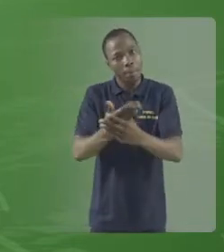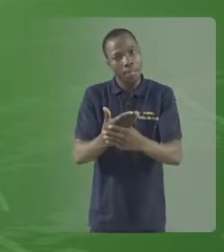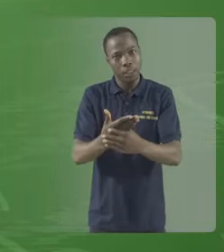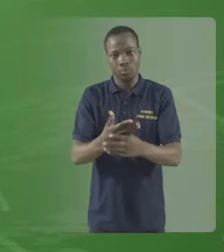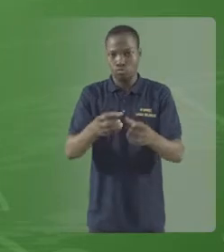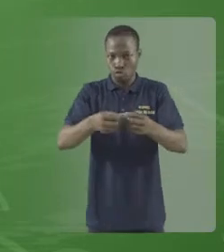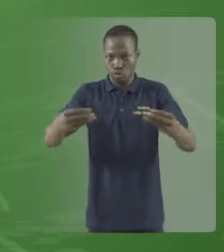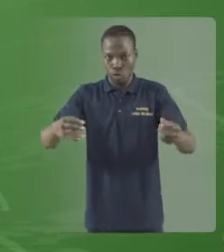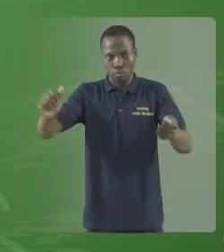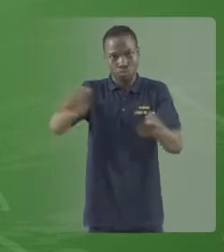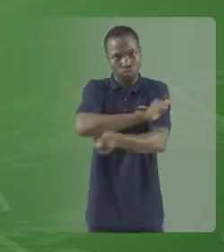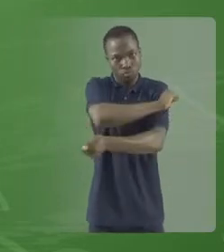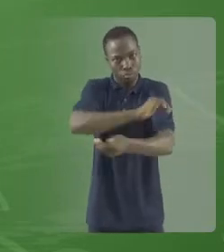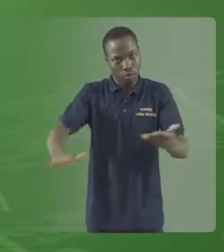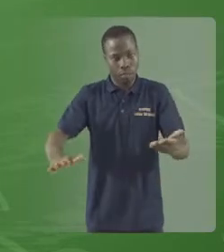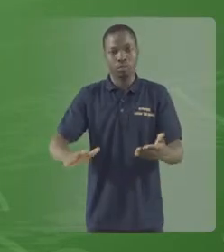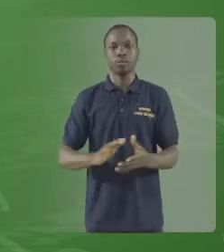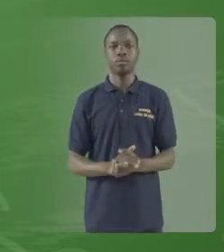dégradation du sol par érosion.